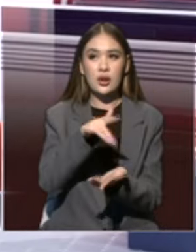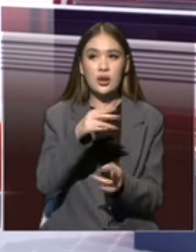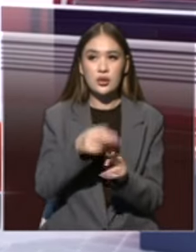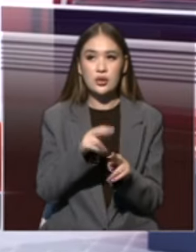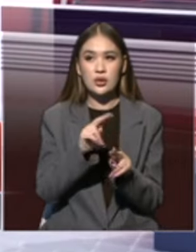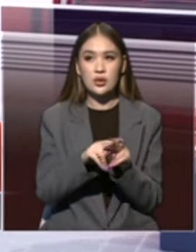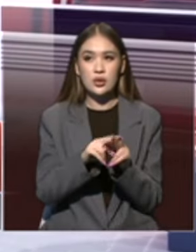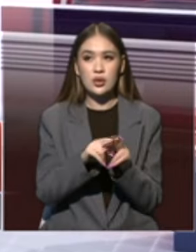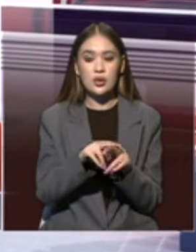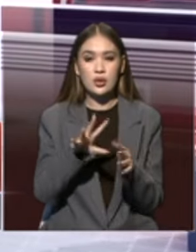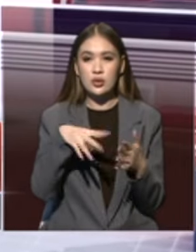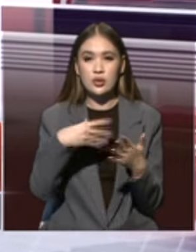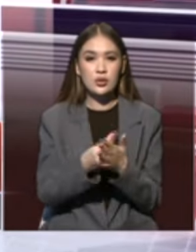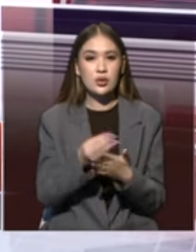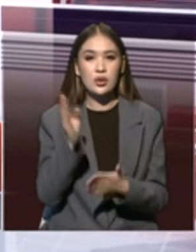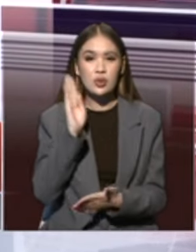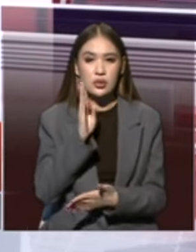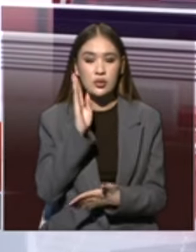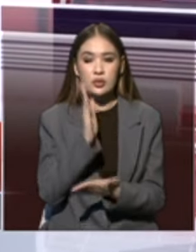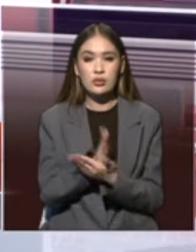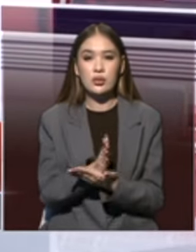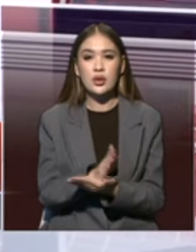үй бармыз, әлі суда тұр.